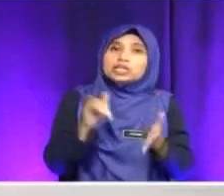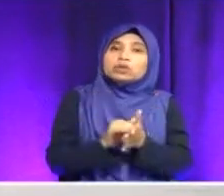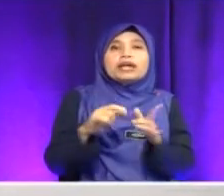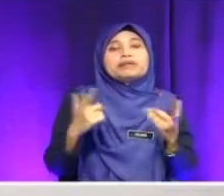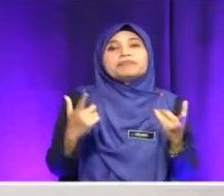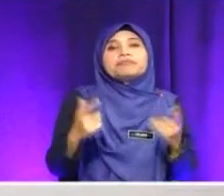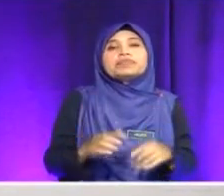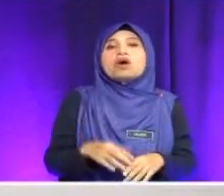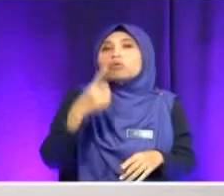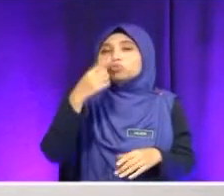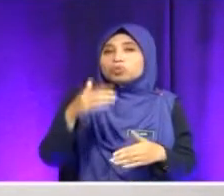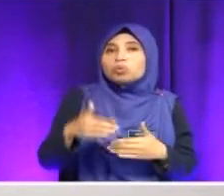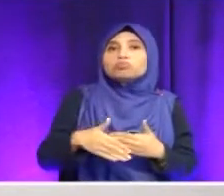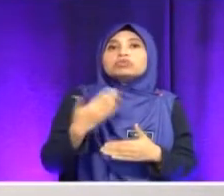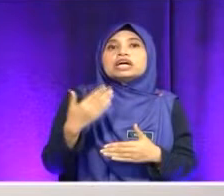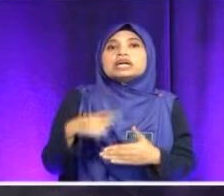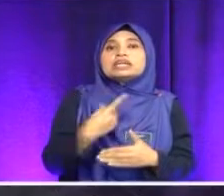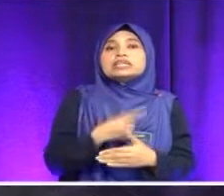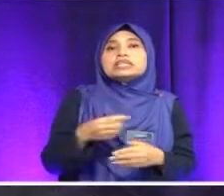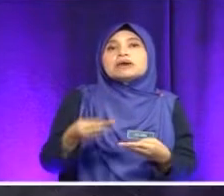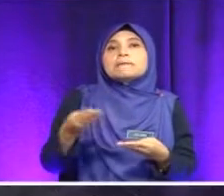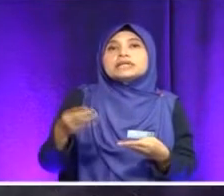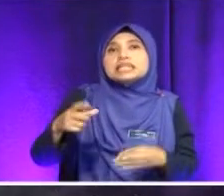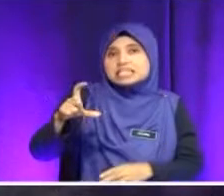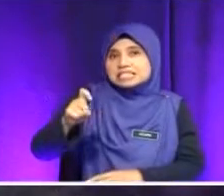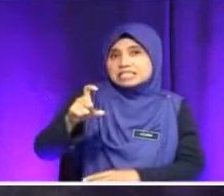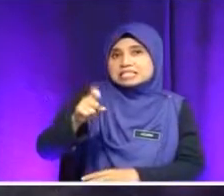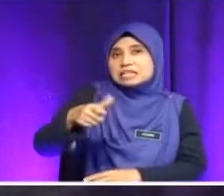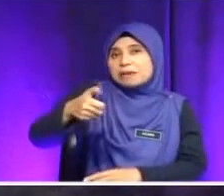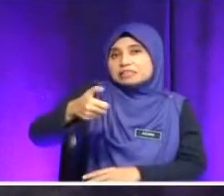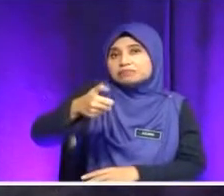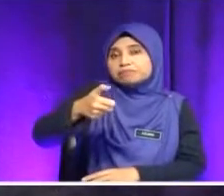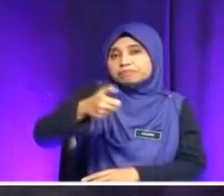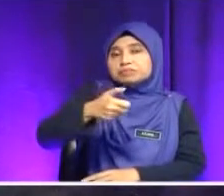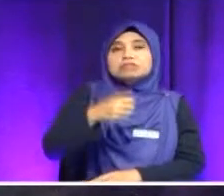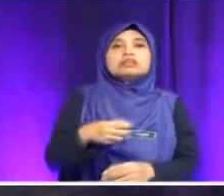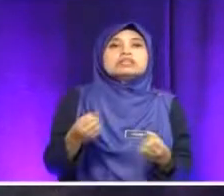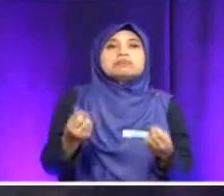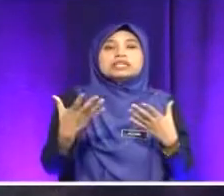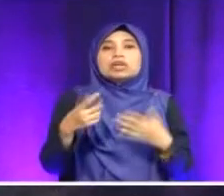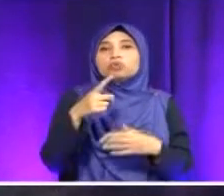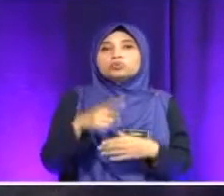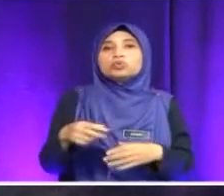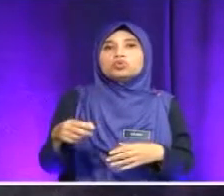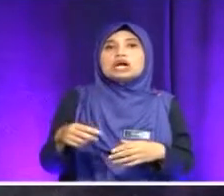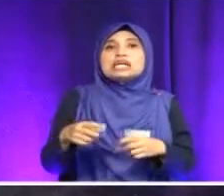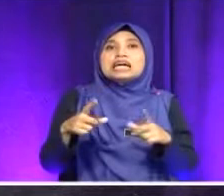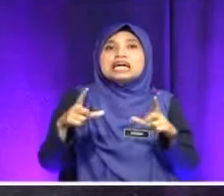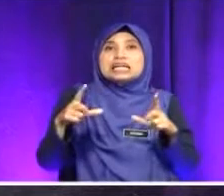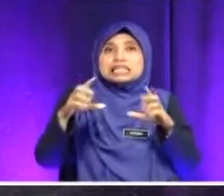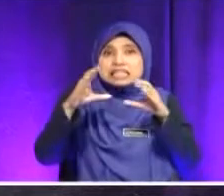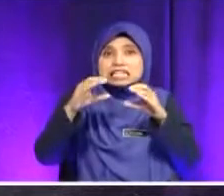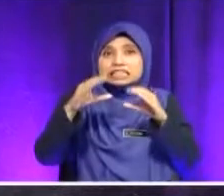untuk memudahkan kita pilih Jefri tah oh yes banyak di pasaran seperti pengeras tuh sampai kita